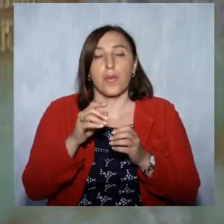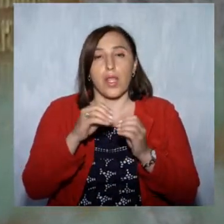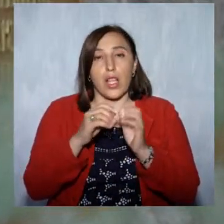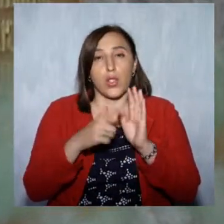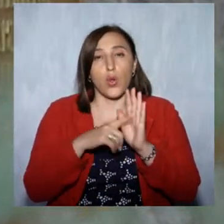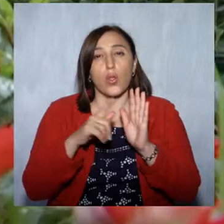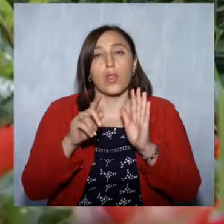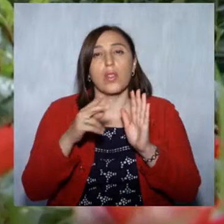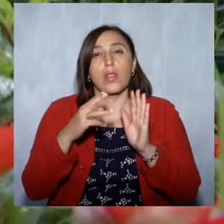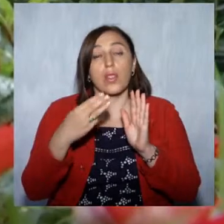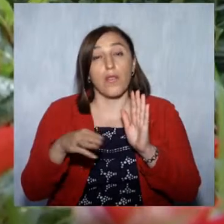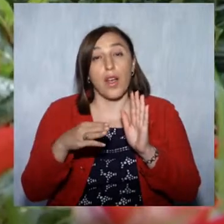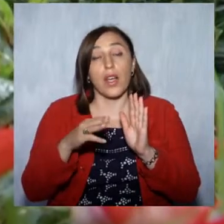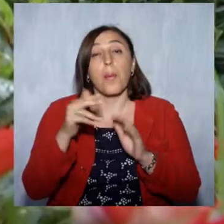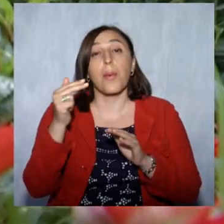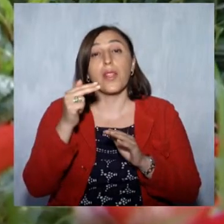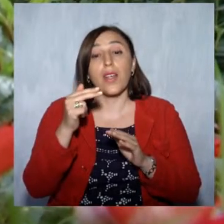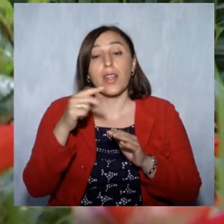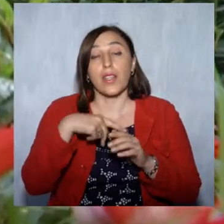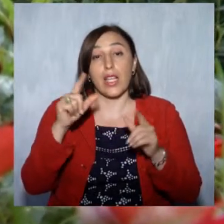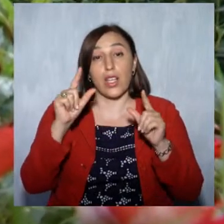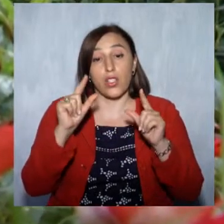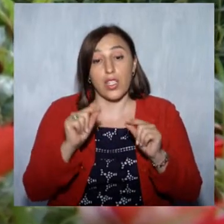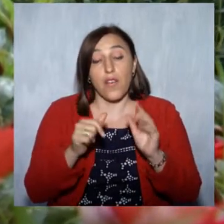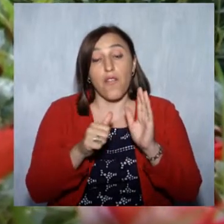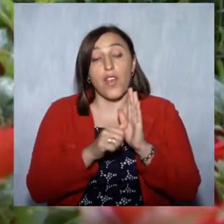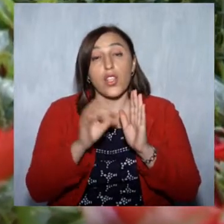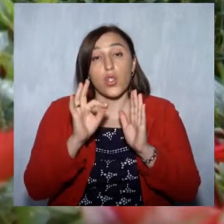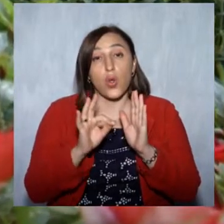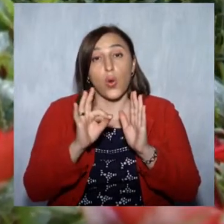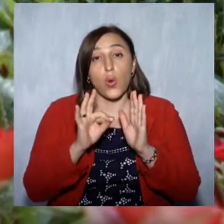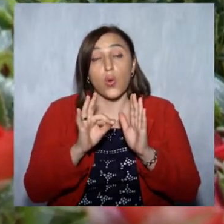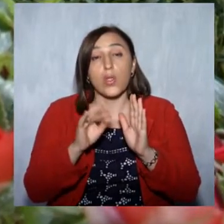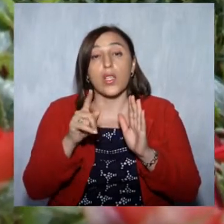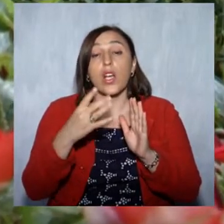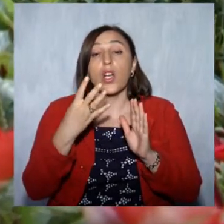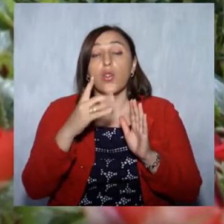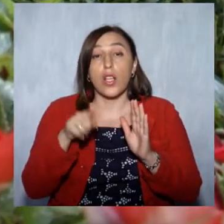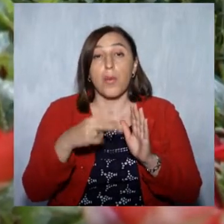փետրվարից աստիճանաբար իջեցնելուց հետո, երբ 6%-ից այն հասավ